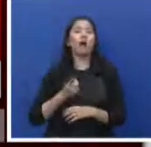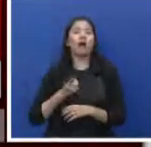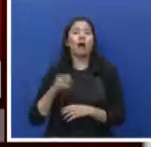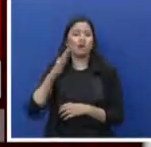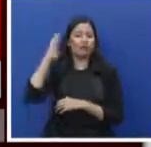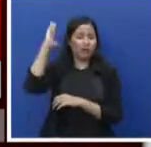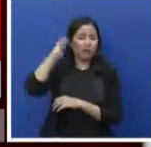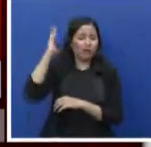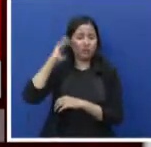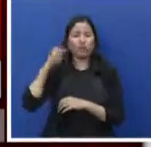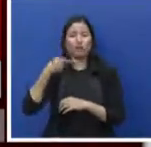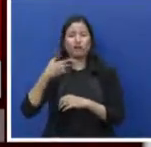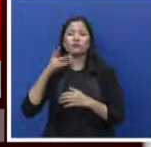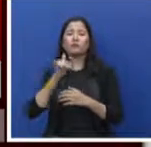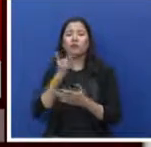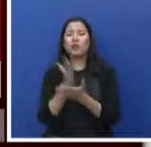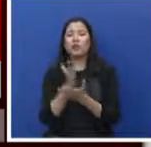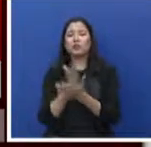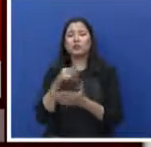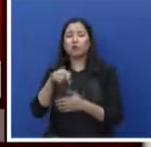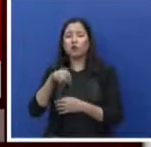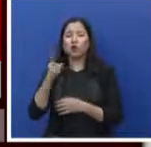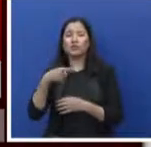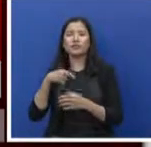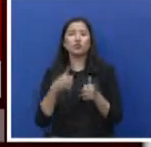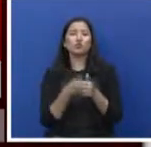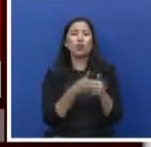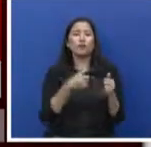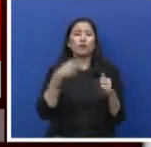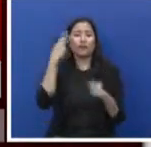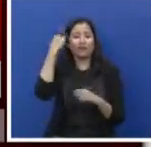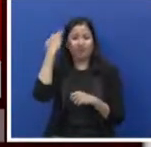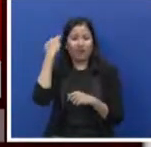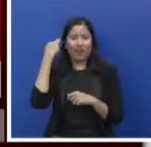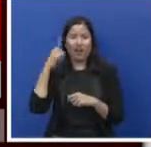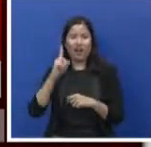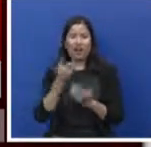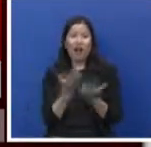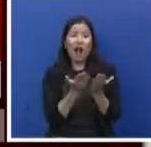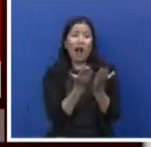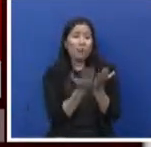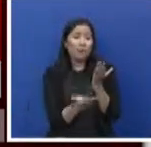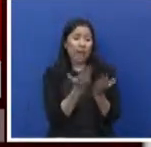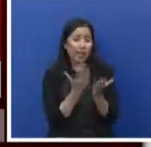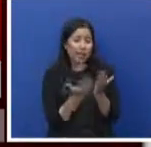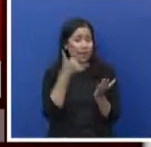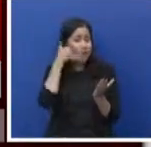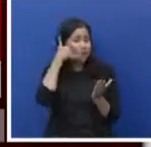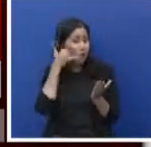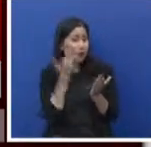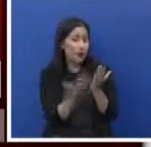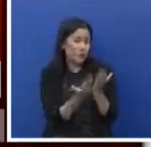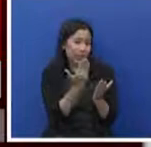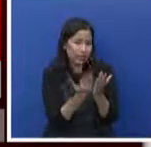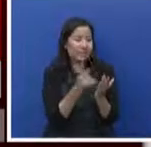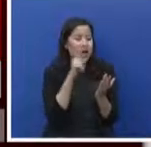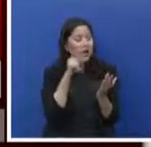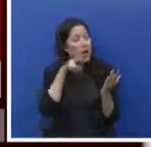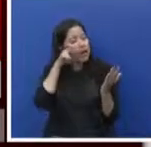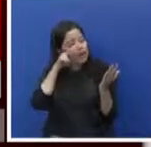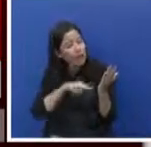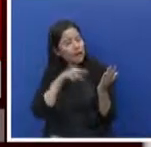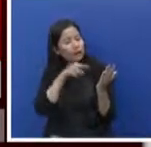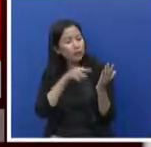dapatkan dari pemerintah, dari KNKT. Nah, di aplikasi pelanggan, juga bisa dilihat informasi kesehatan mitra yang menjalankan